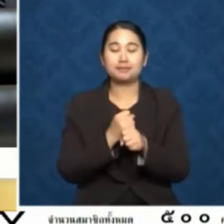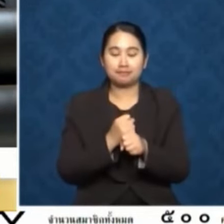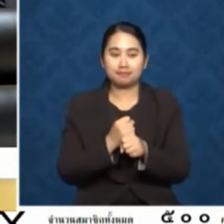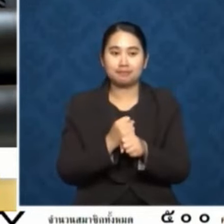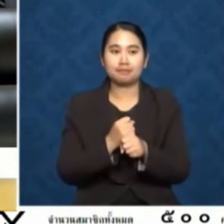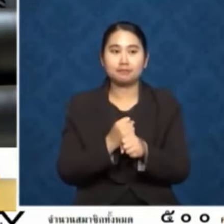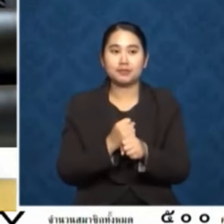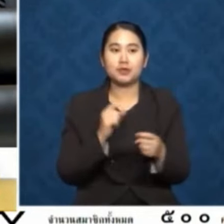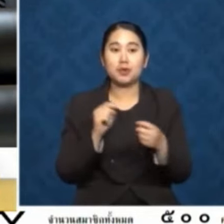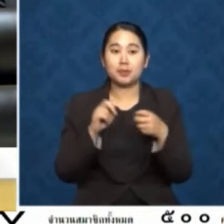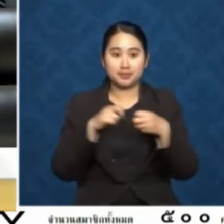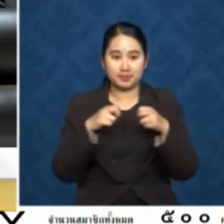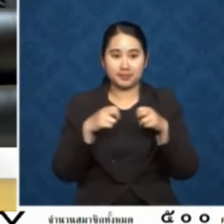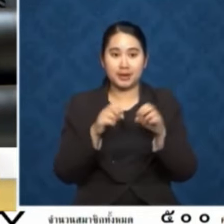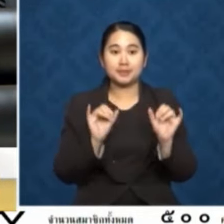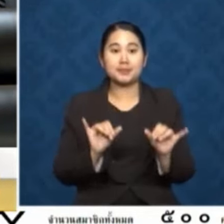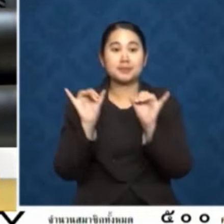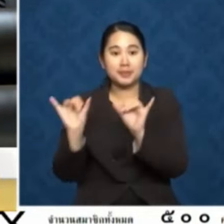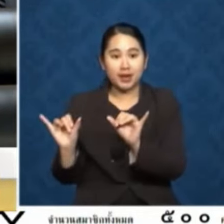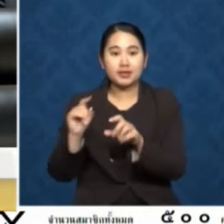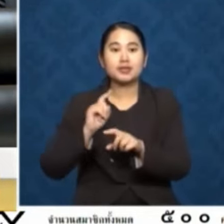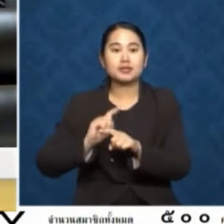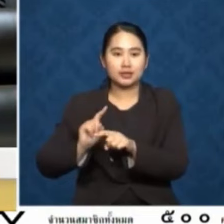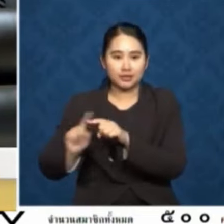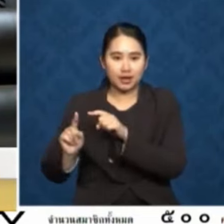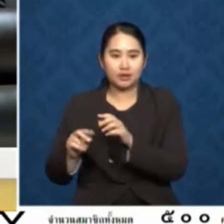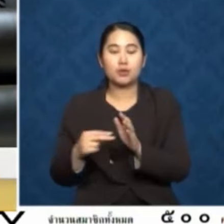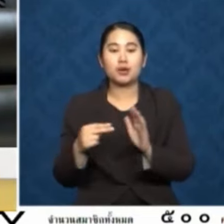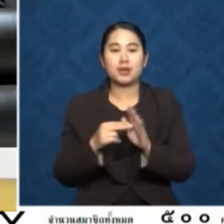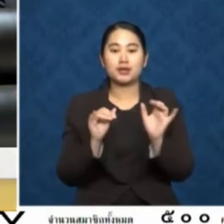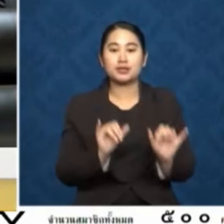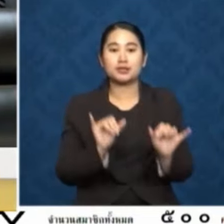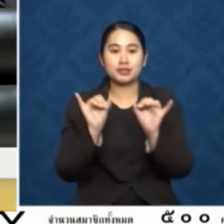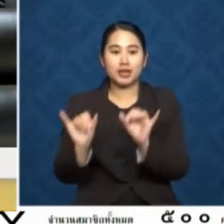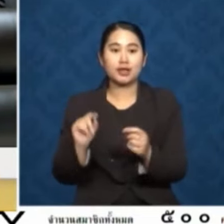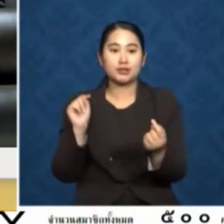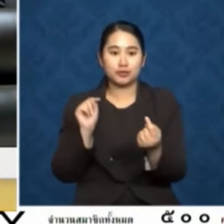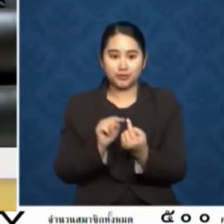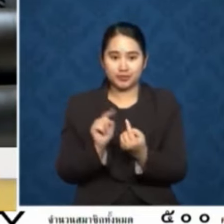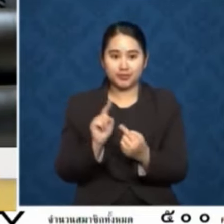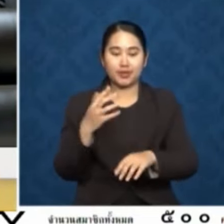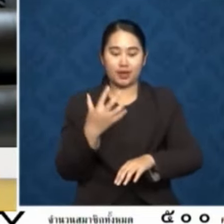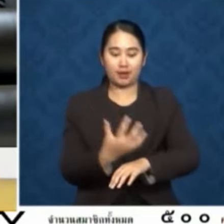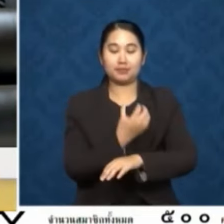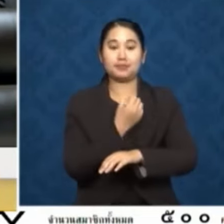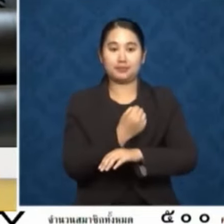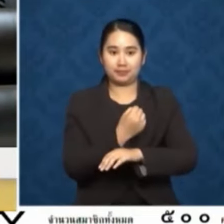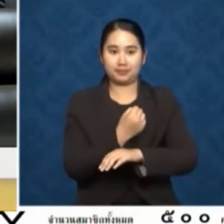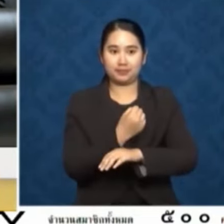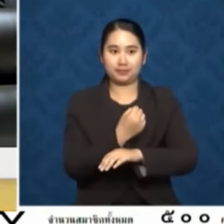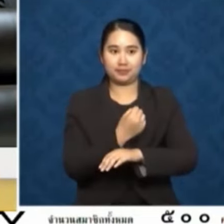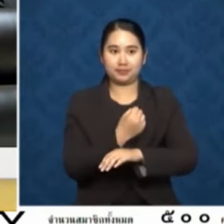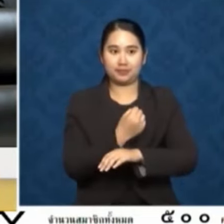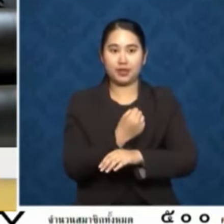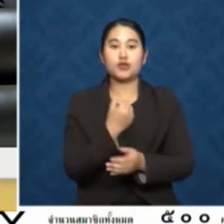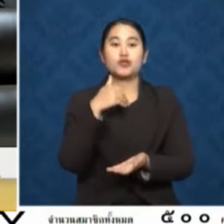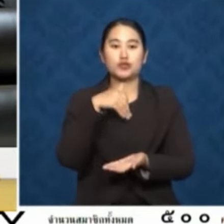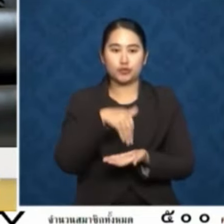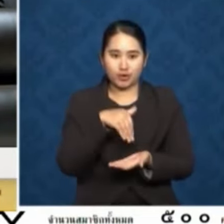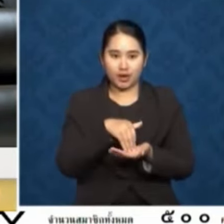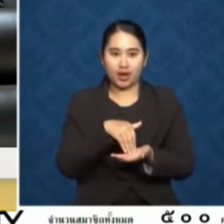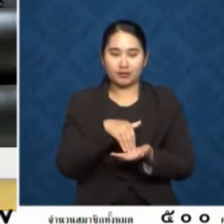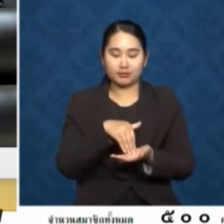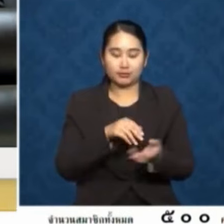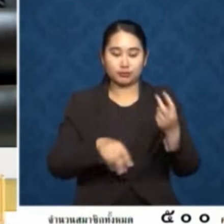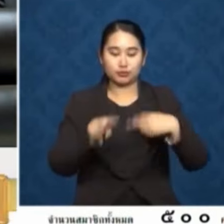ถิ่นที่มีปัญหาเกิดขึ้นมาโดยที่มีการย้ายโดยใช้อำนาจของกกลางนะครับใน